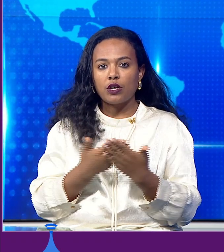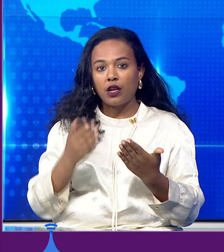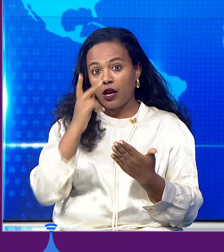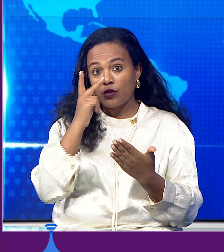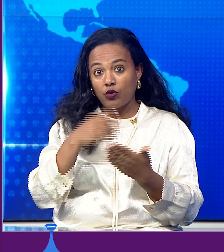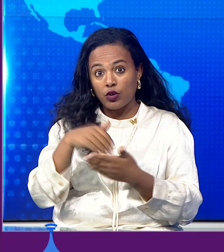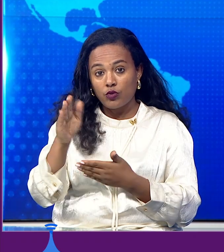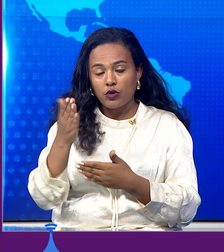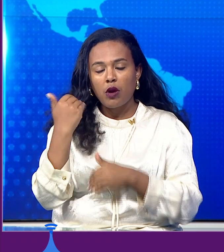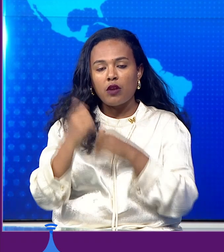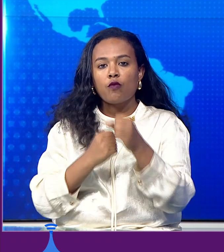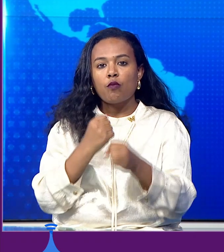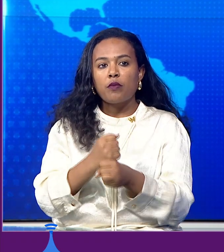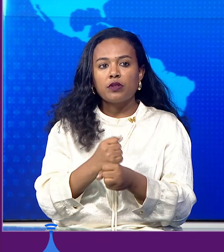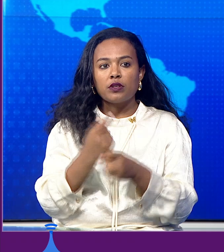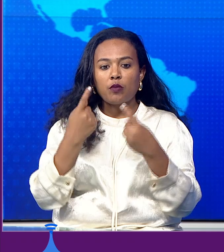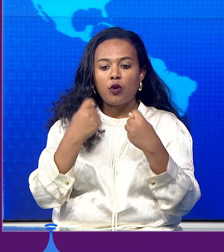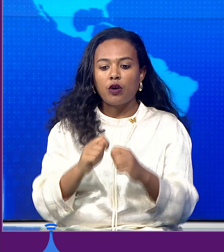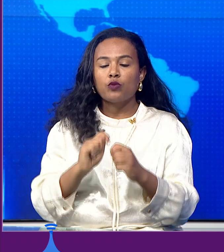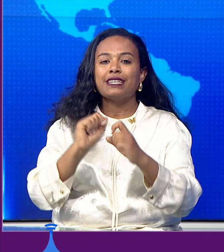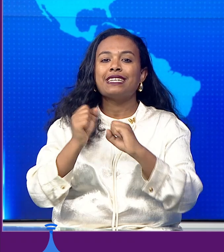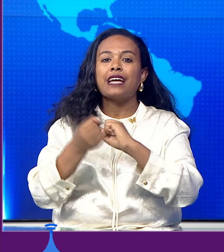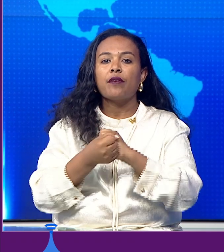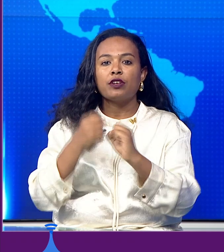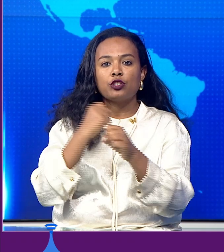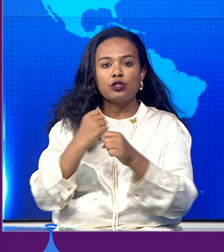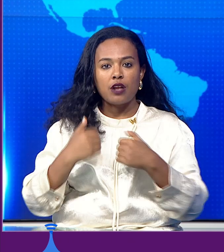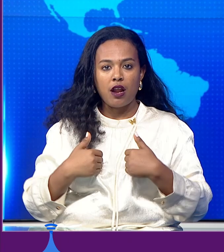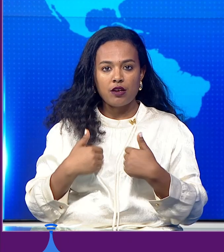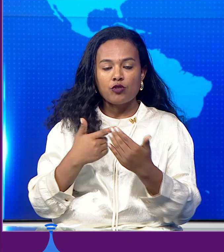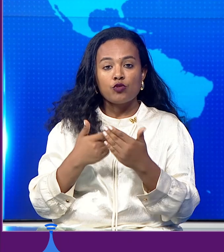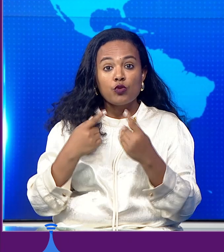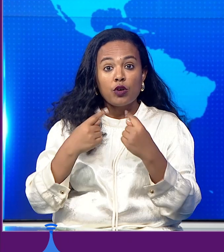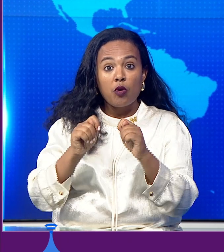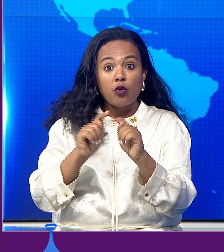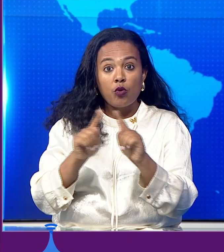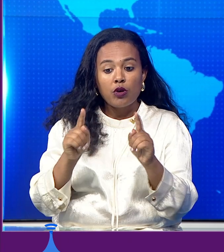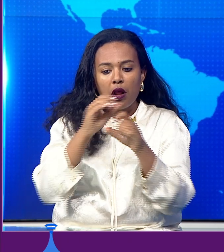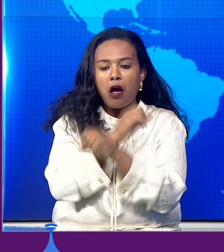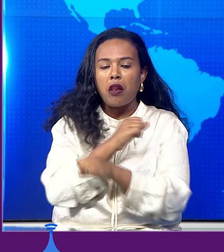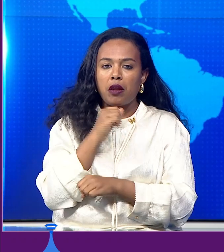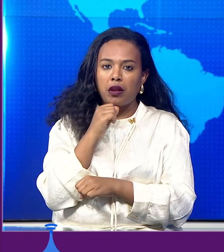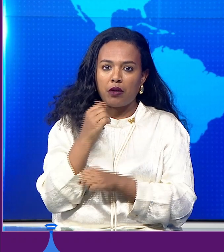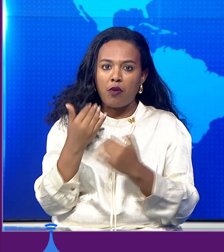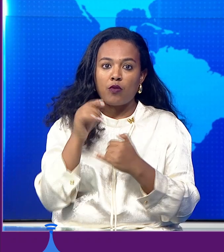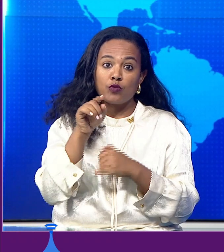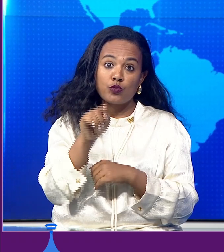አንደኛ አምናም እነሱ የሞከሩት የዳይቨርሽን ስራ አለ። እሱ ተሞክሮ ግን አላለቀም። አሁን